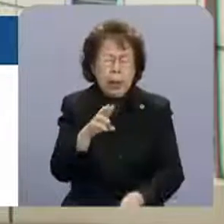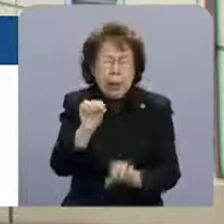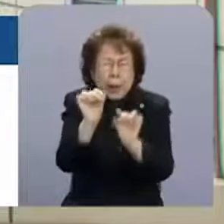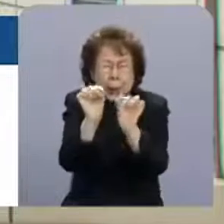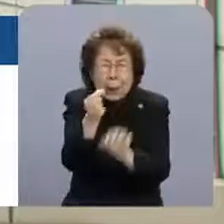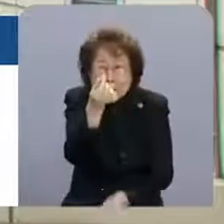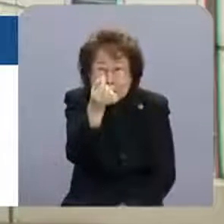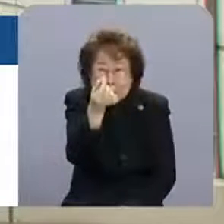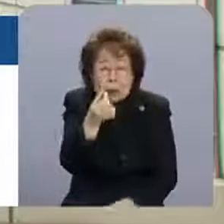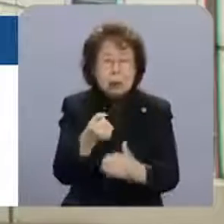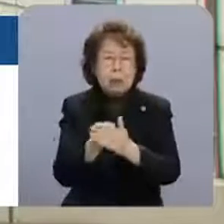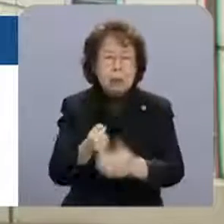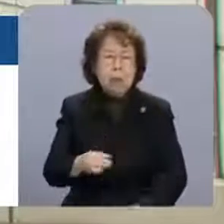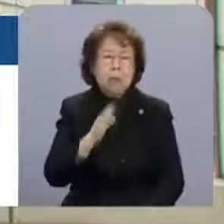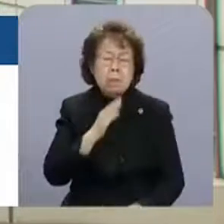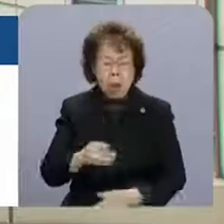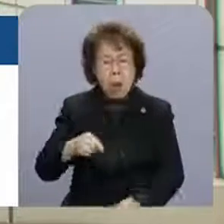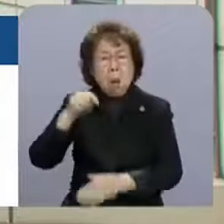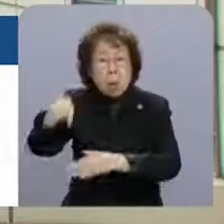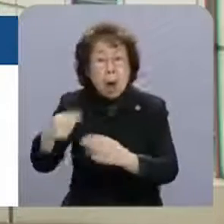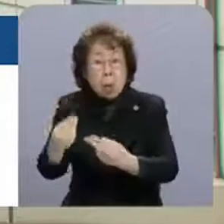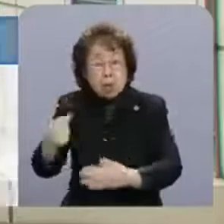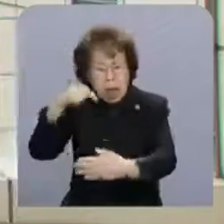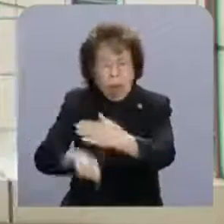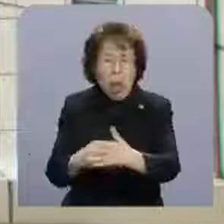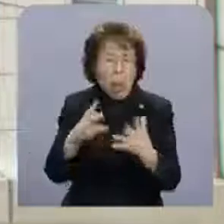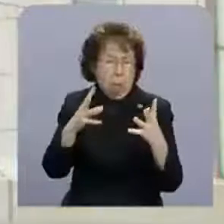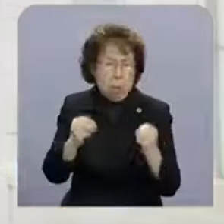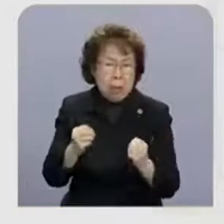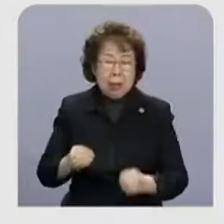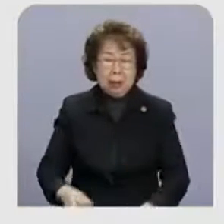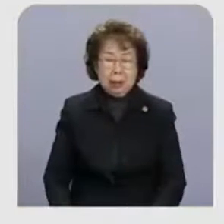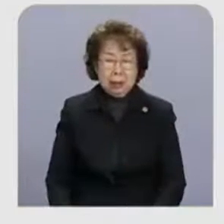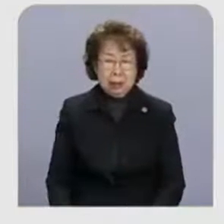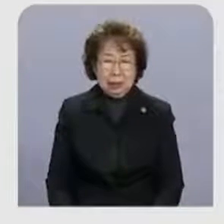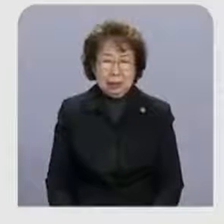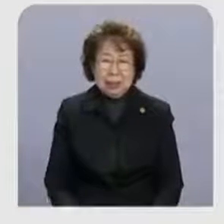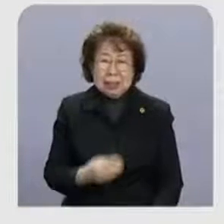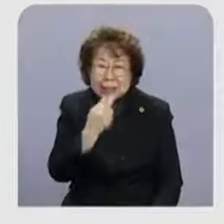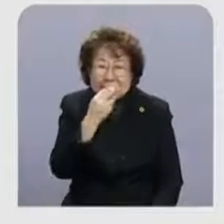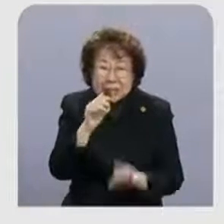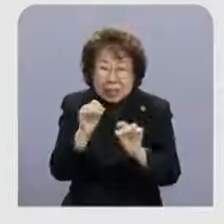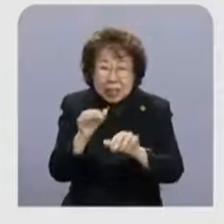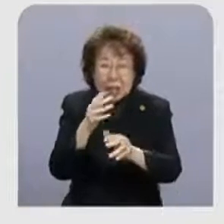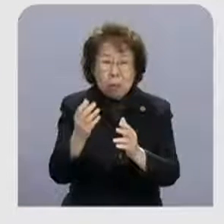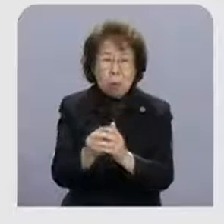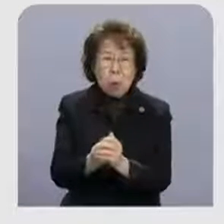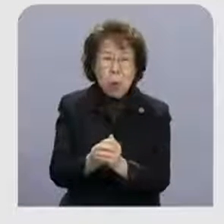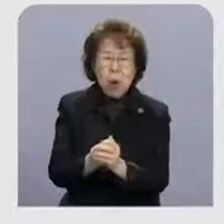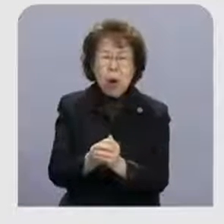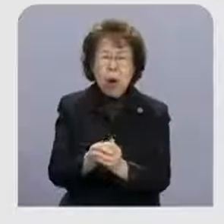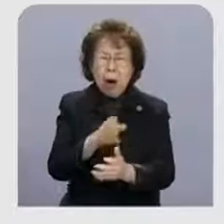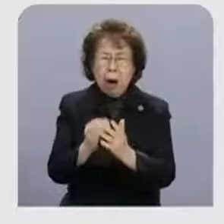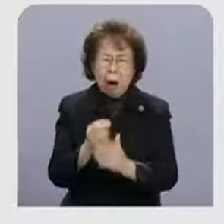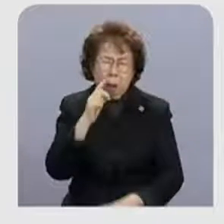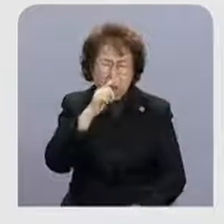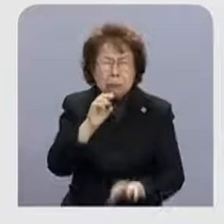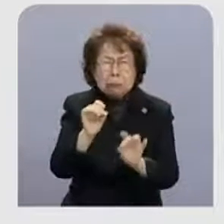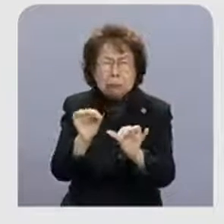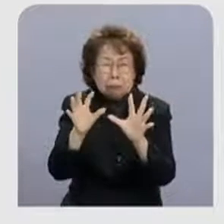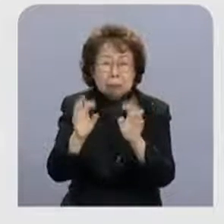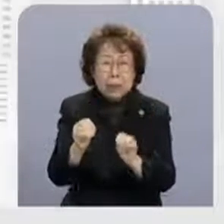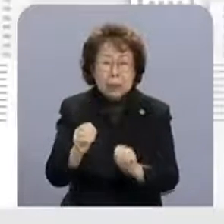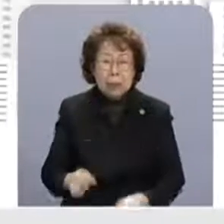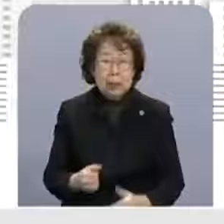플라스틱이 실외 보다 훨씬 더 많이 존재하고 있었습니다 미세 플라스틱 의 성분은 폴리에틸렌 입자가 대부분이었는데